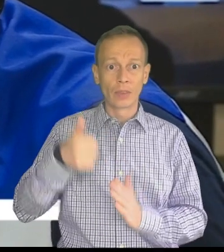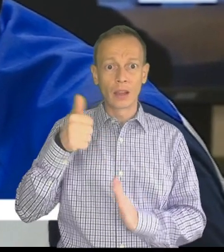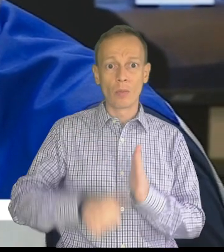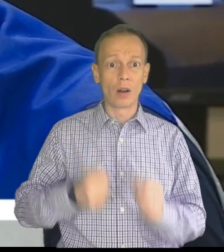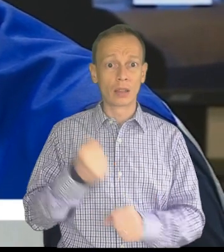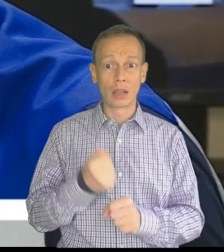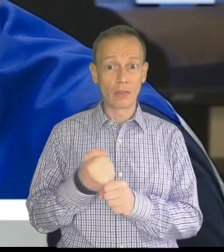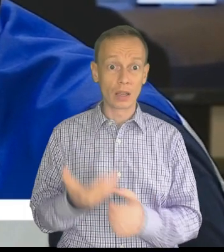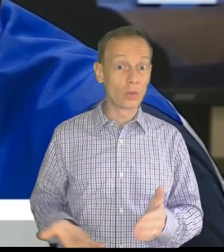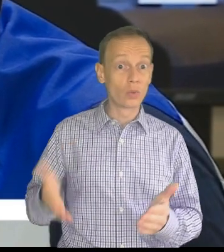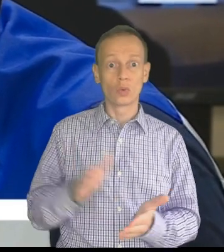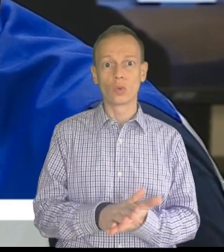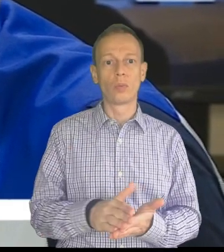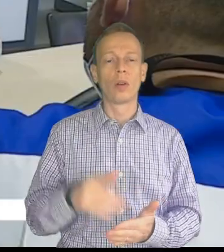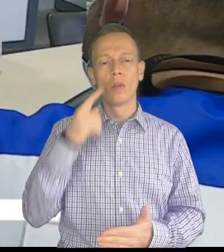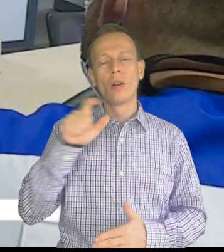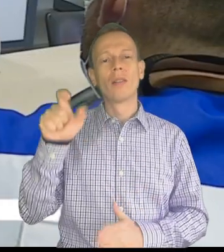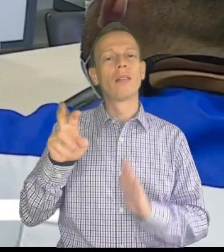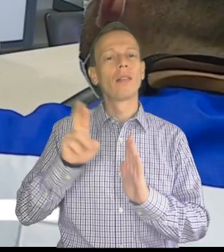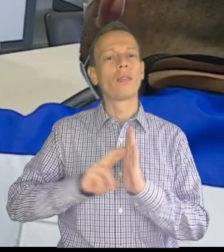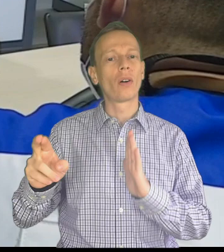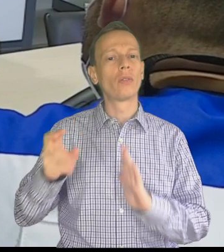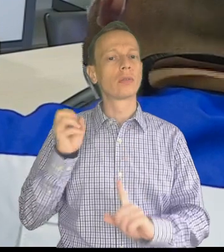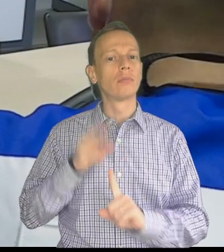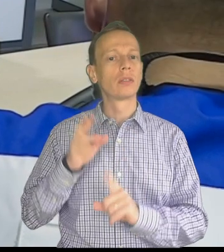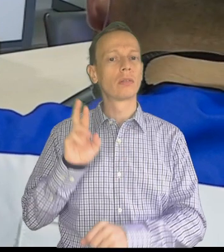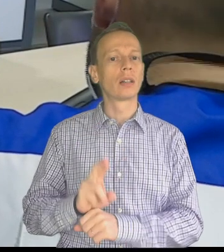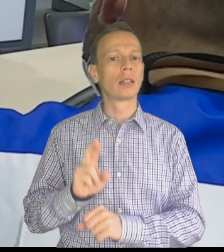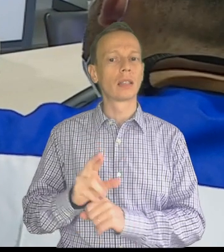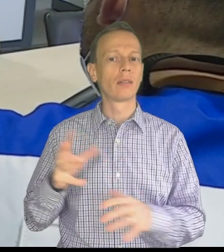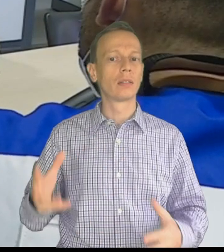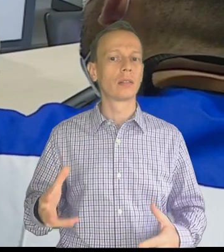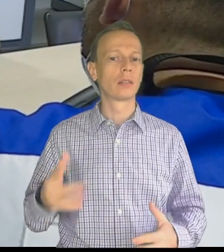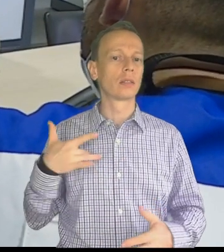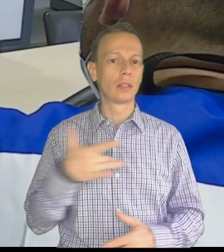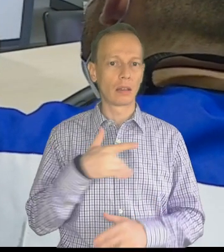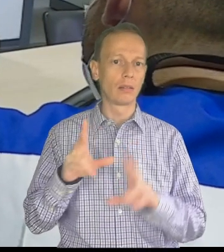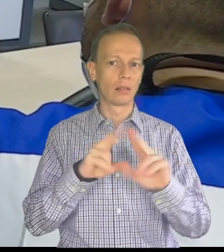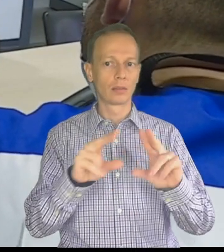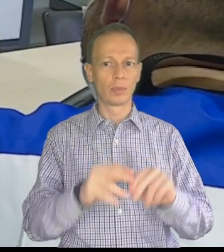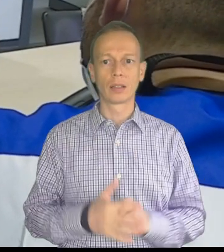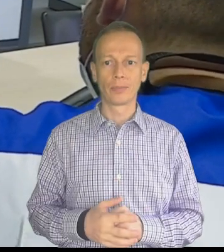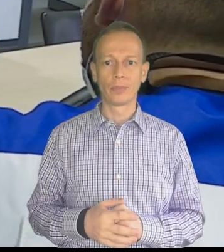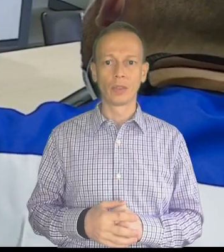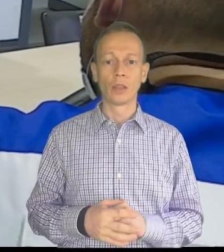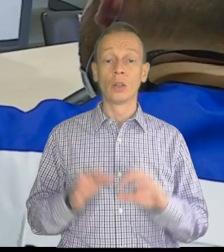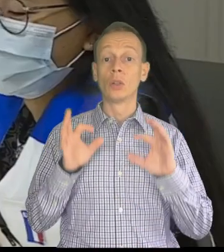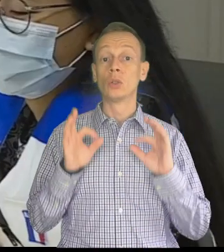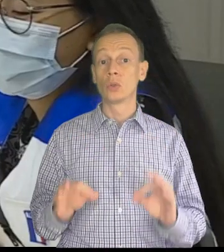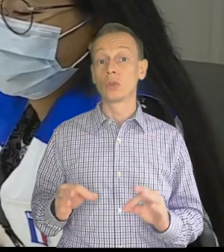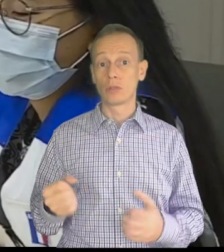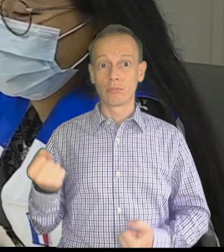réanimation ont vu leur activité doubler en un mois. Les précisions de Pierre Agnel, le référent de la mission de réserve